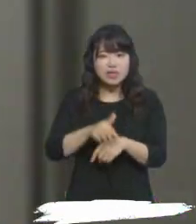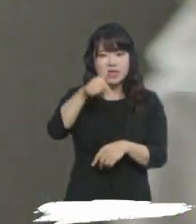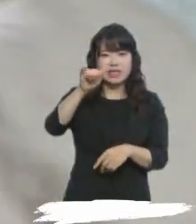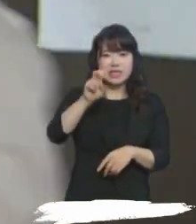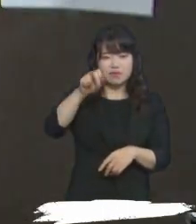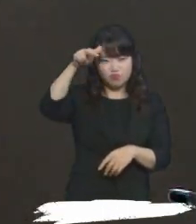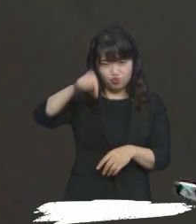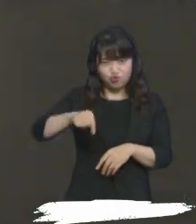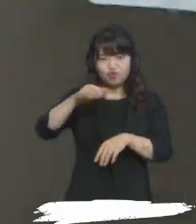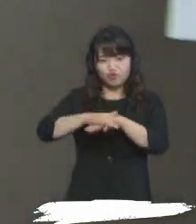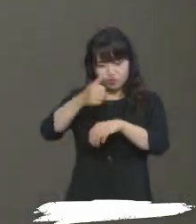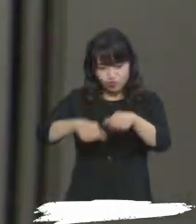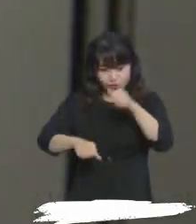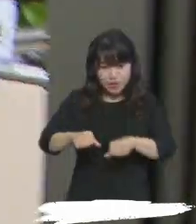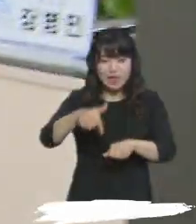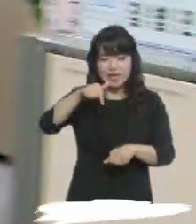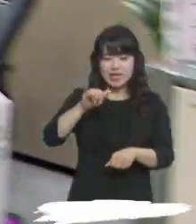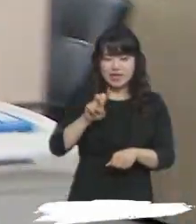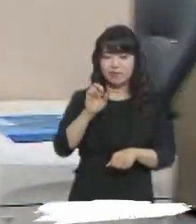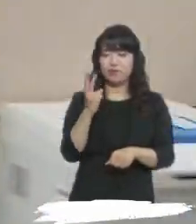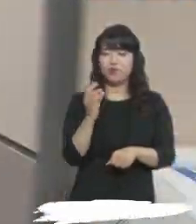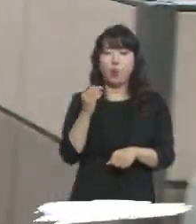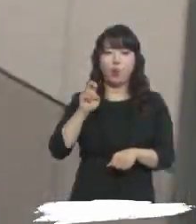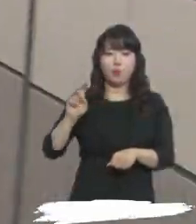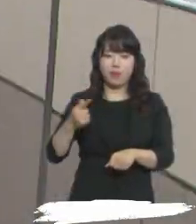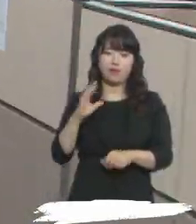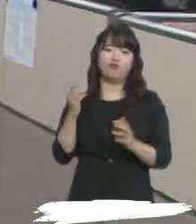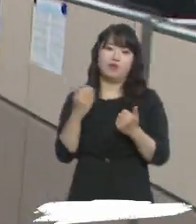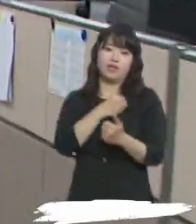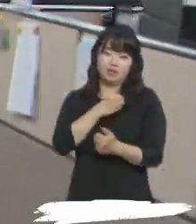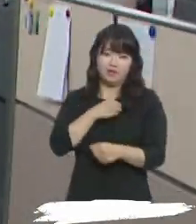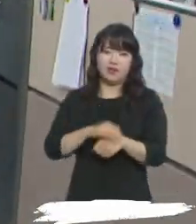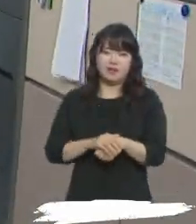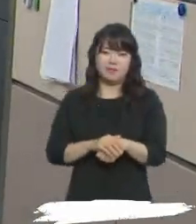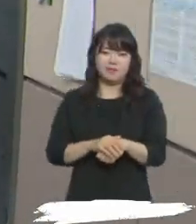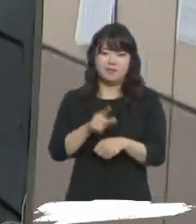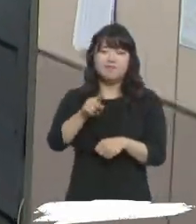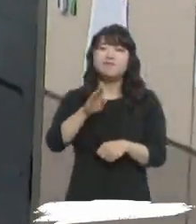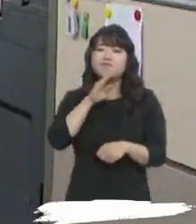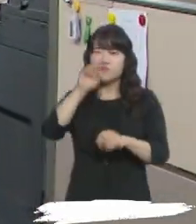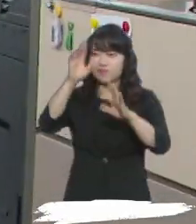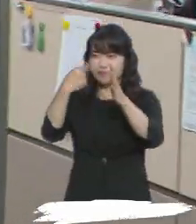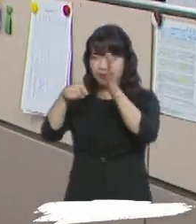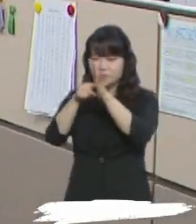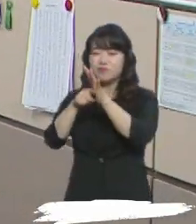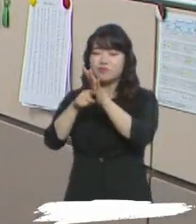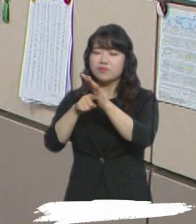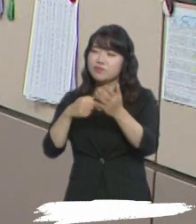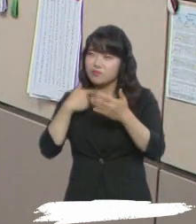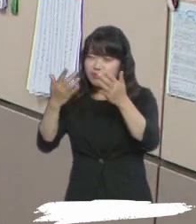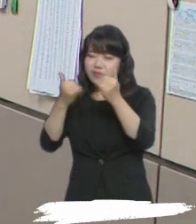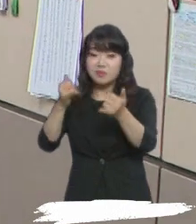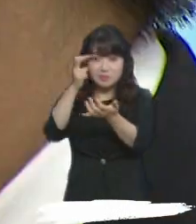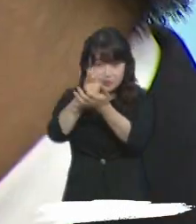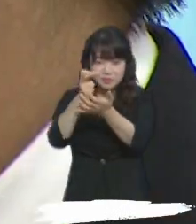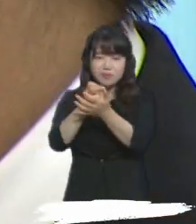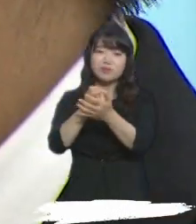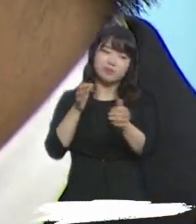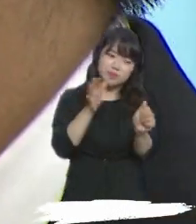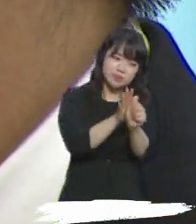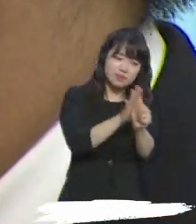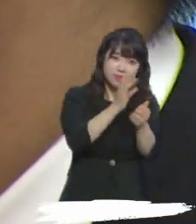김구의 증손자인 김용만 의원. 김 의원은 상훈법, 국가유공자 지원법에 대한 개정안도 함께